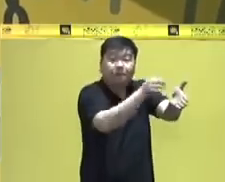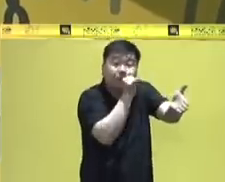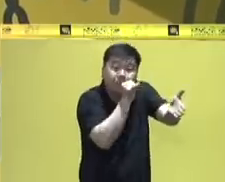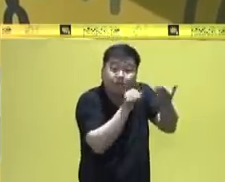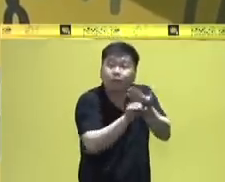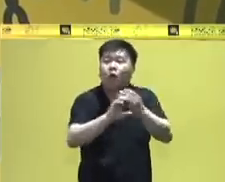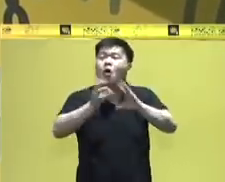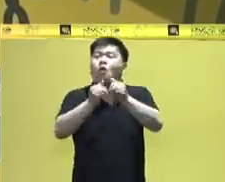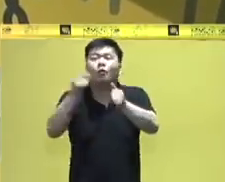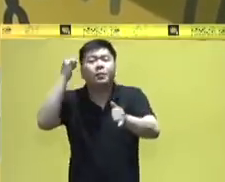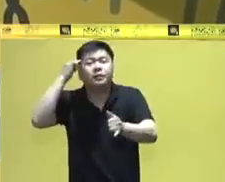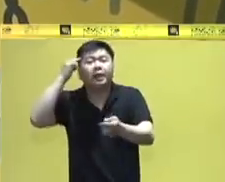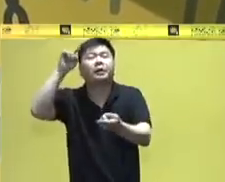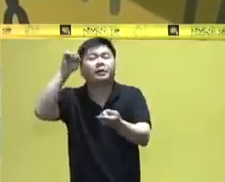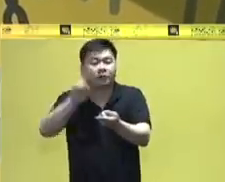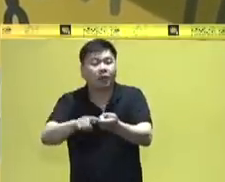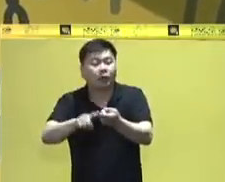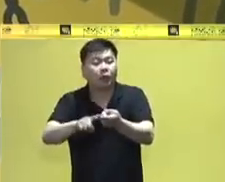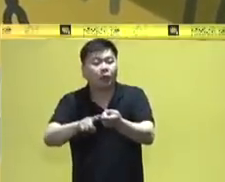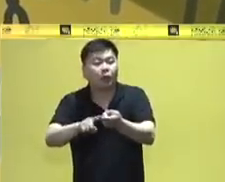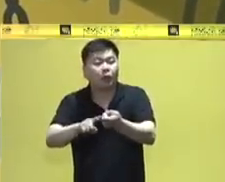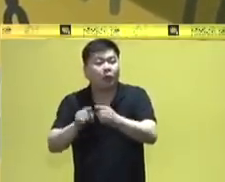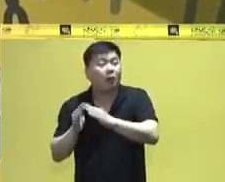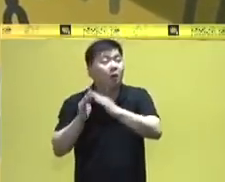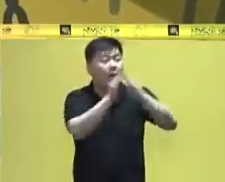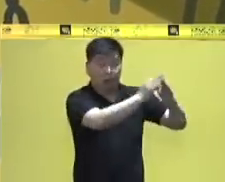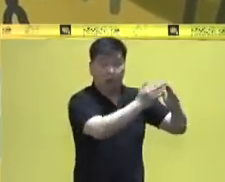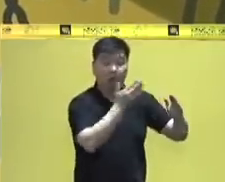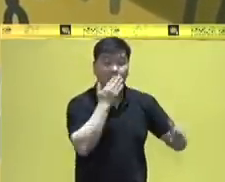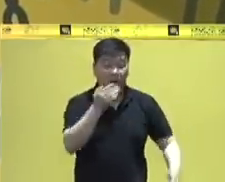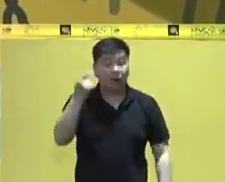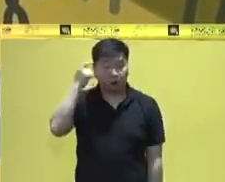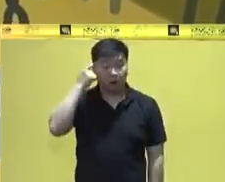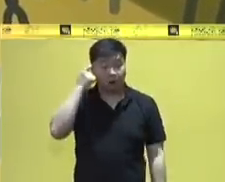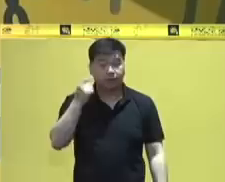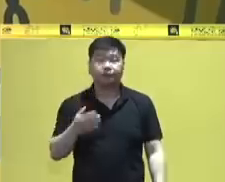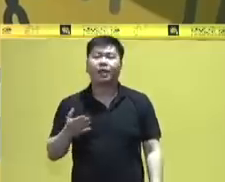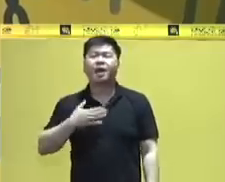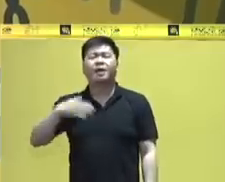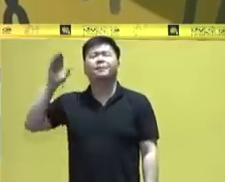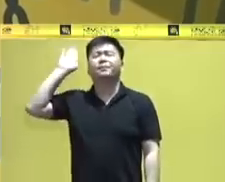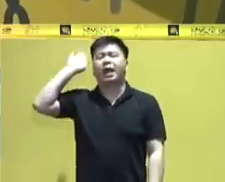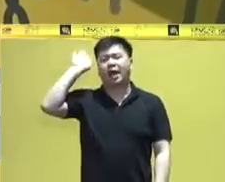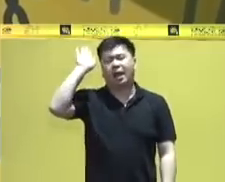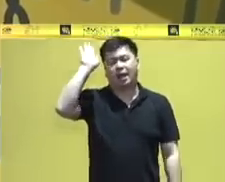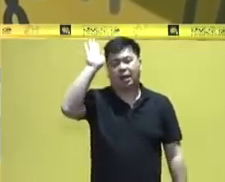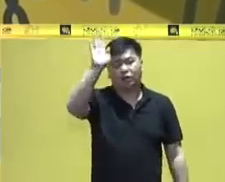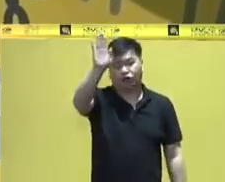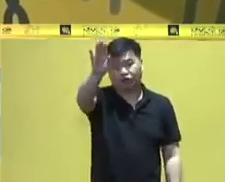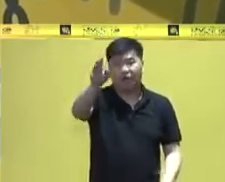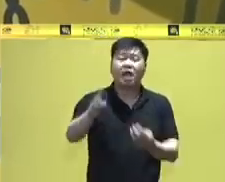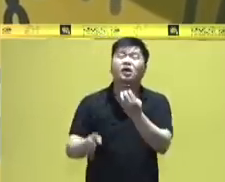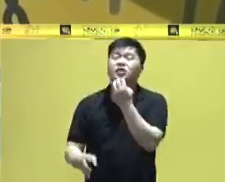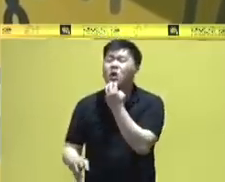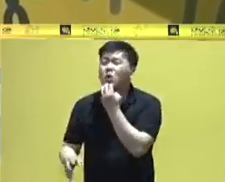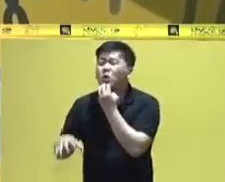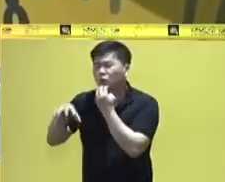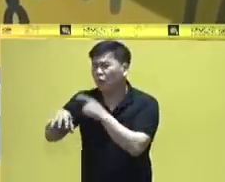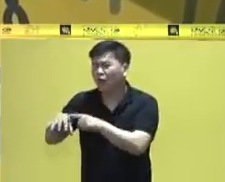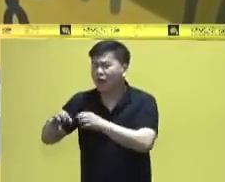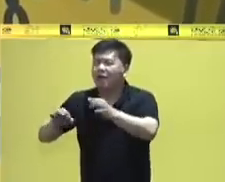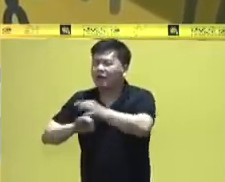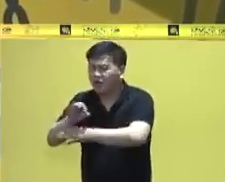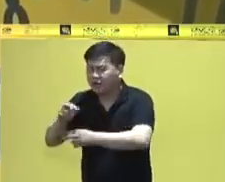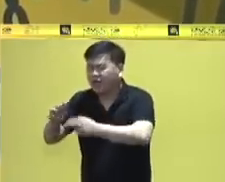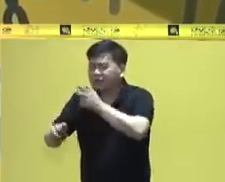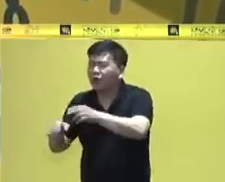국민들의 여론에 따라서 추가적으로 될 수 있다고 봐요. 저는 언젠가는 서울은 그냥 경제, 산업,